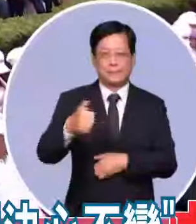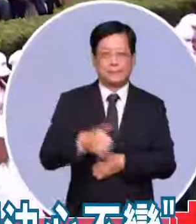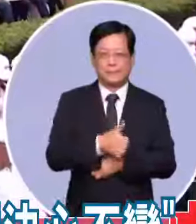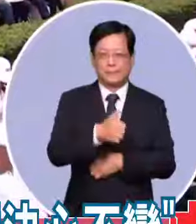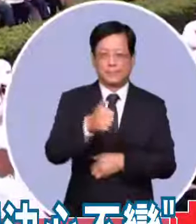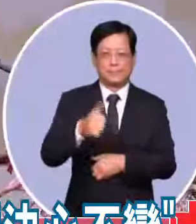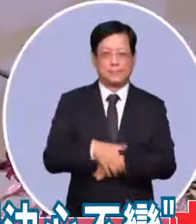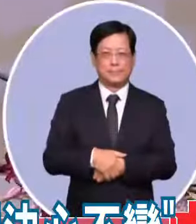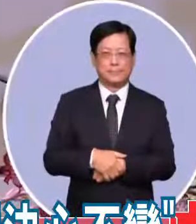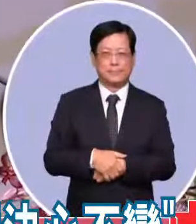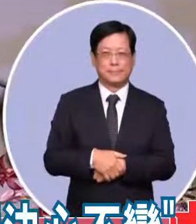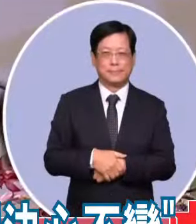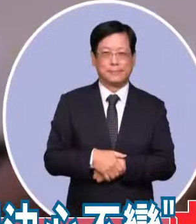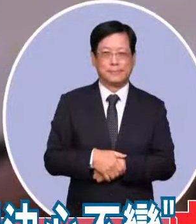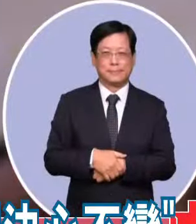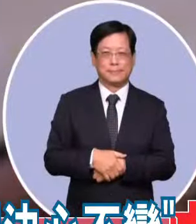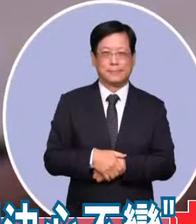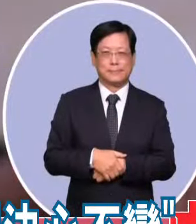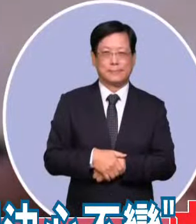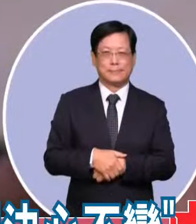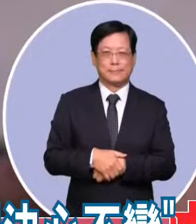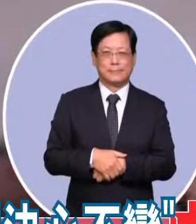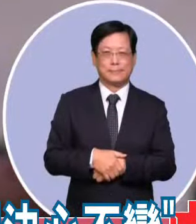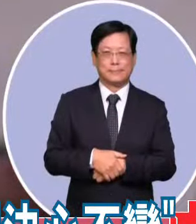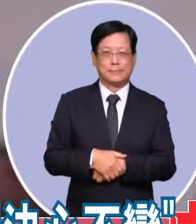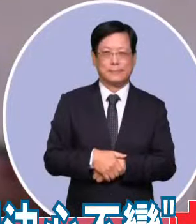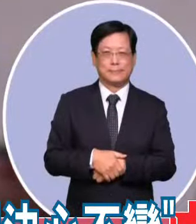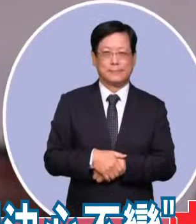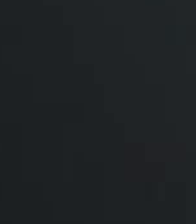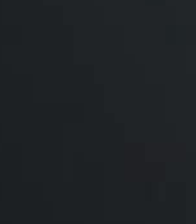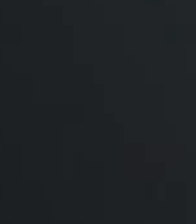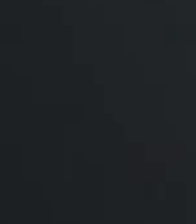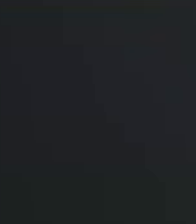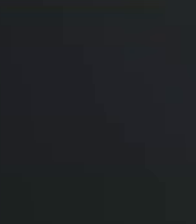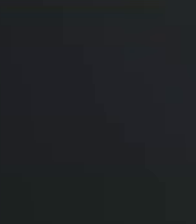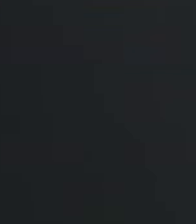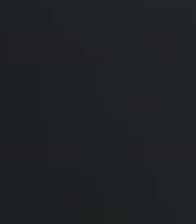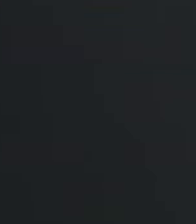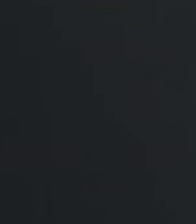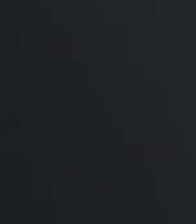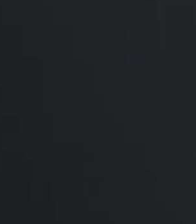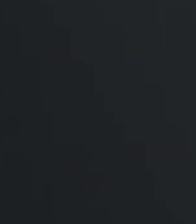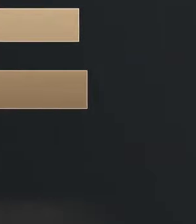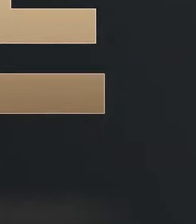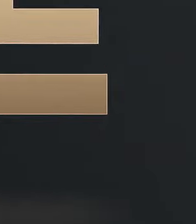谢谢。